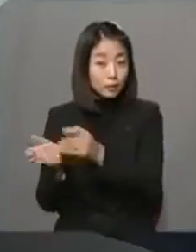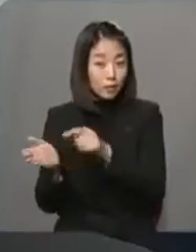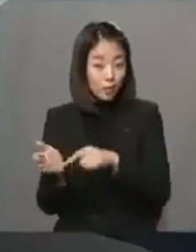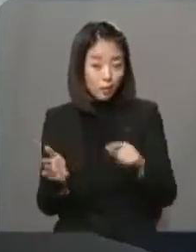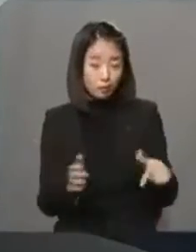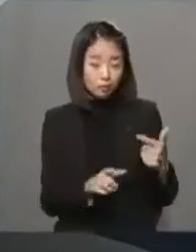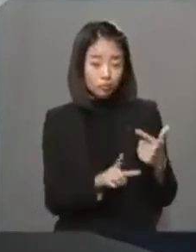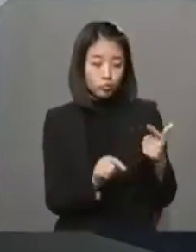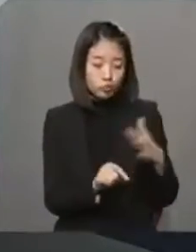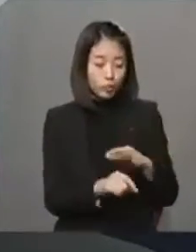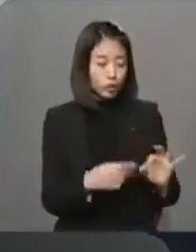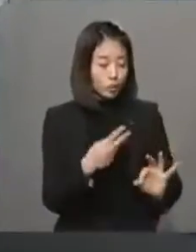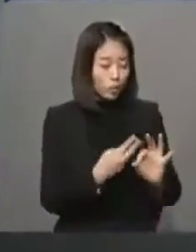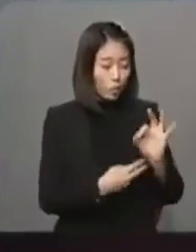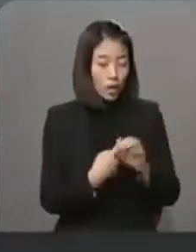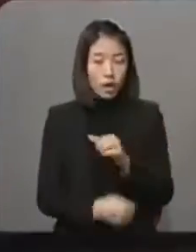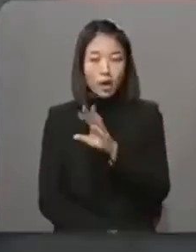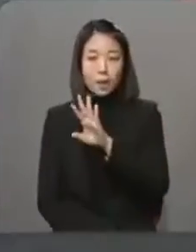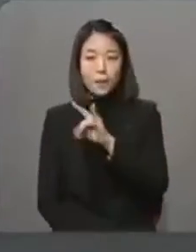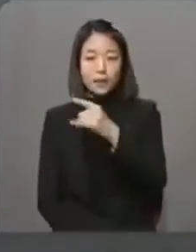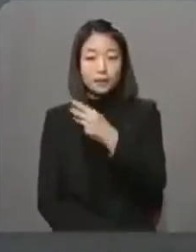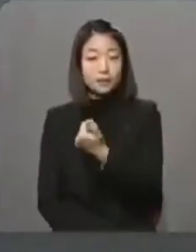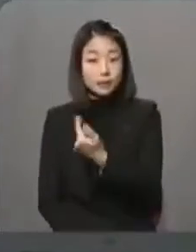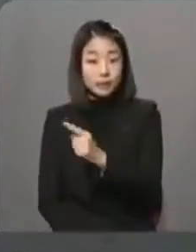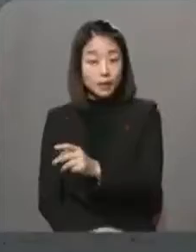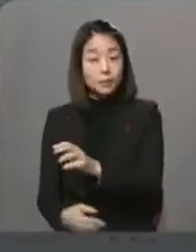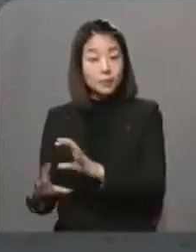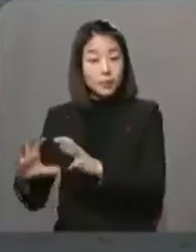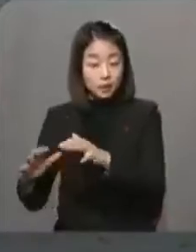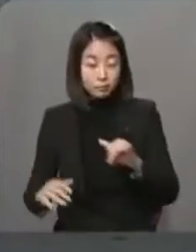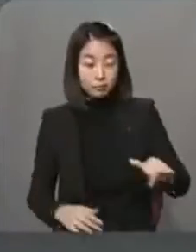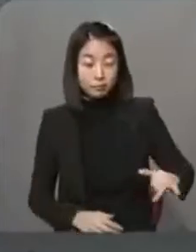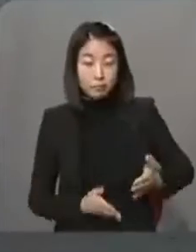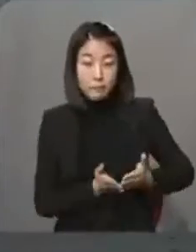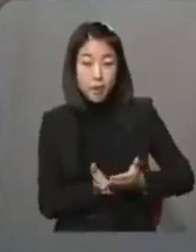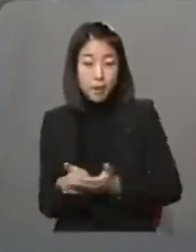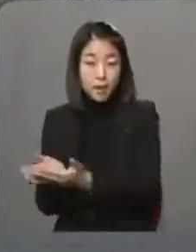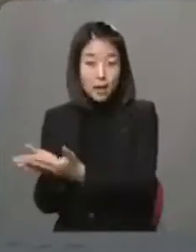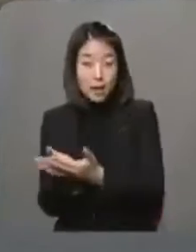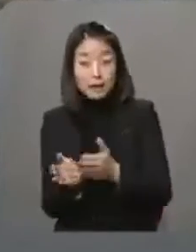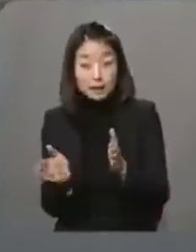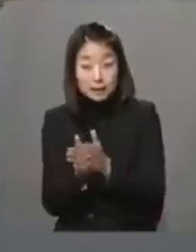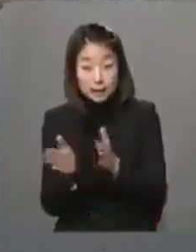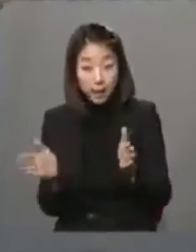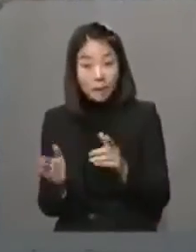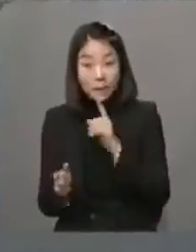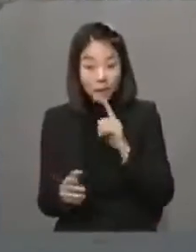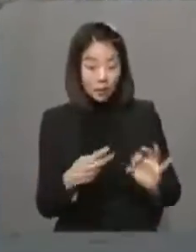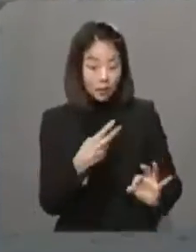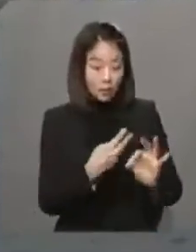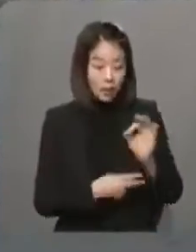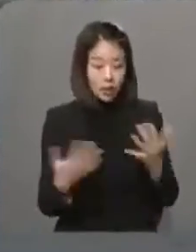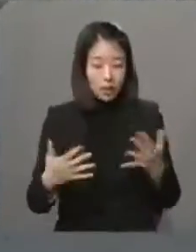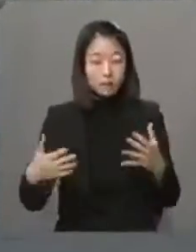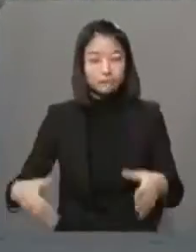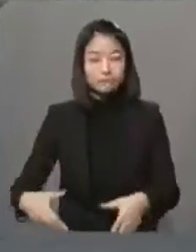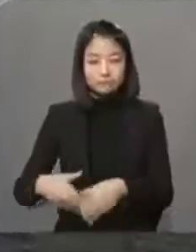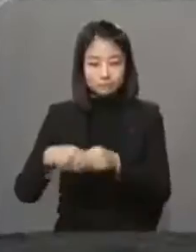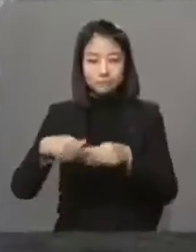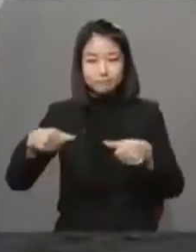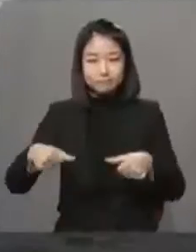동해에서 베트남 호치민 을 연결하는 컨테이너 전기 항로 를 개설 하겠다며 동일시 등과 업무협약을